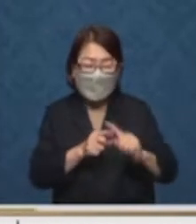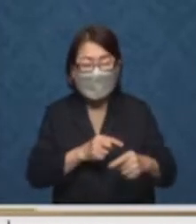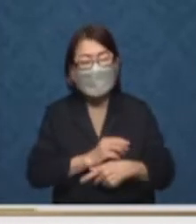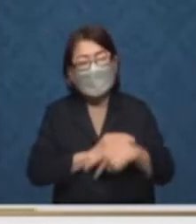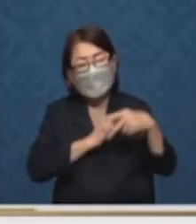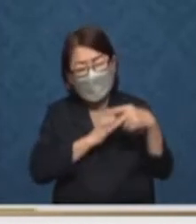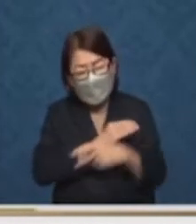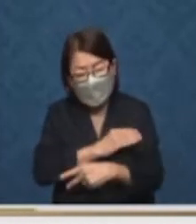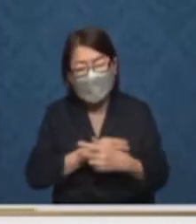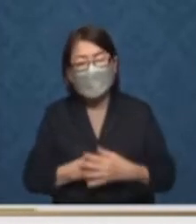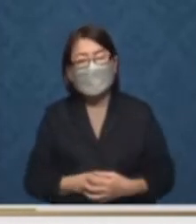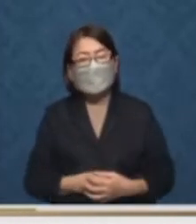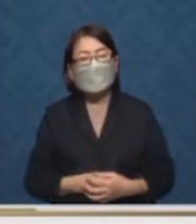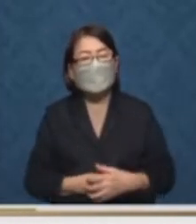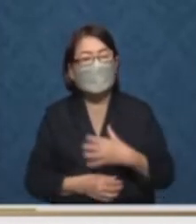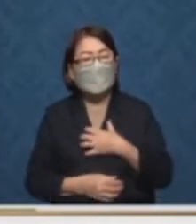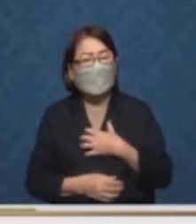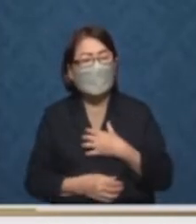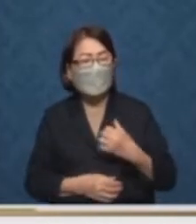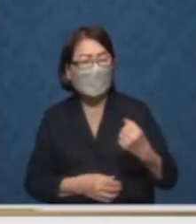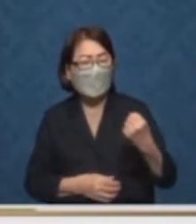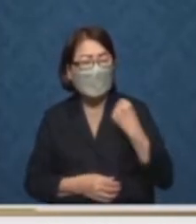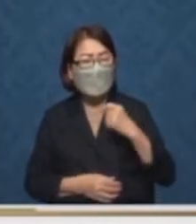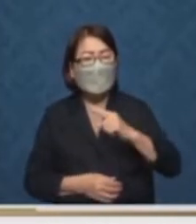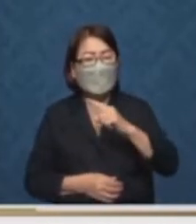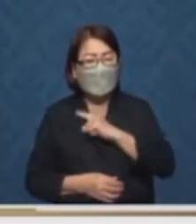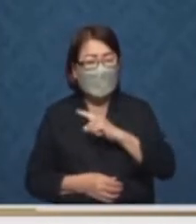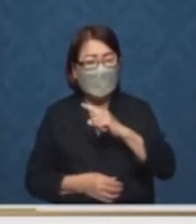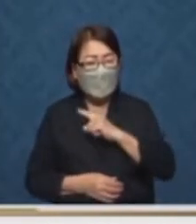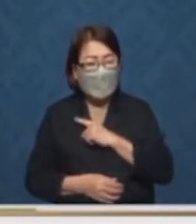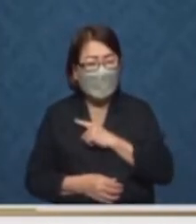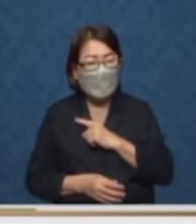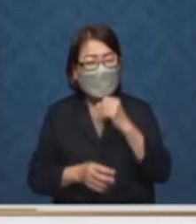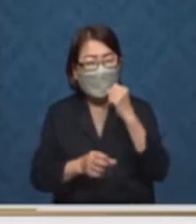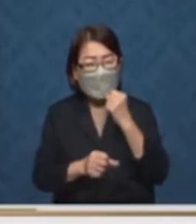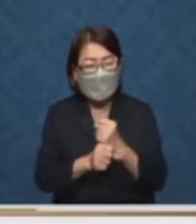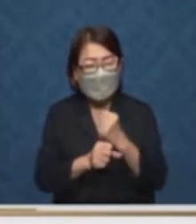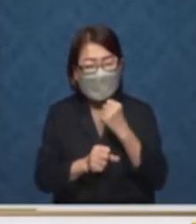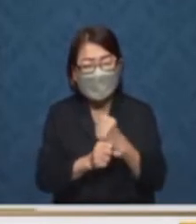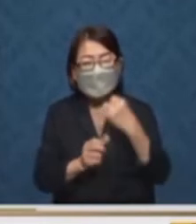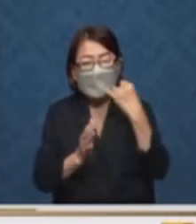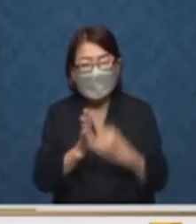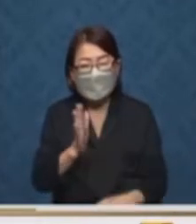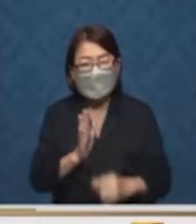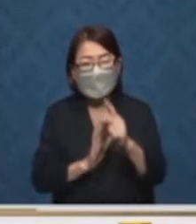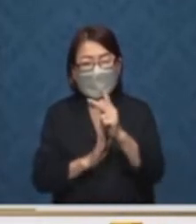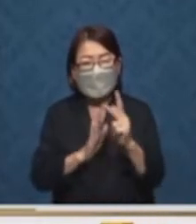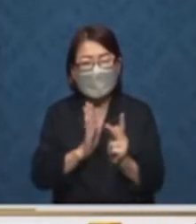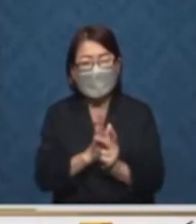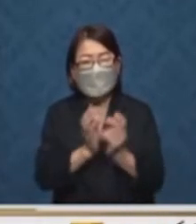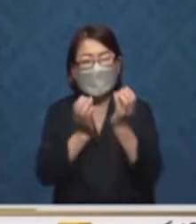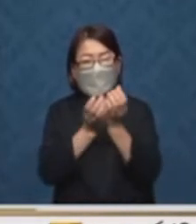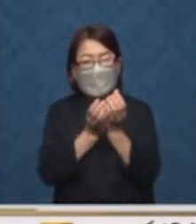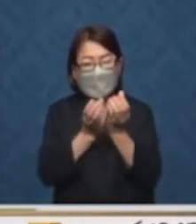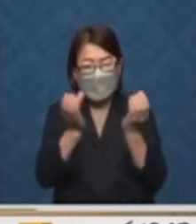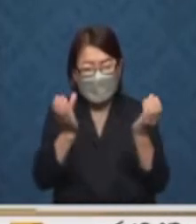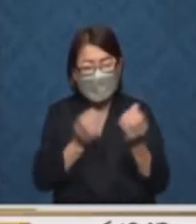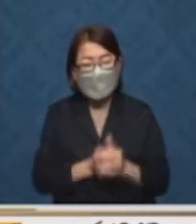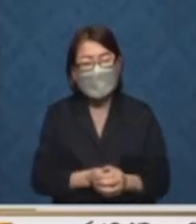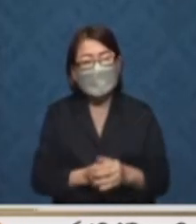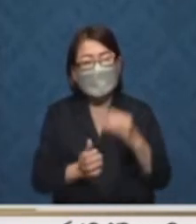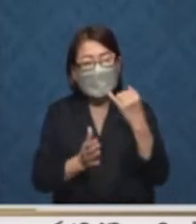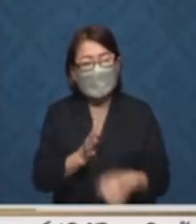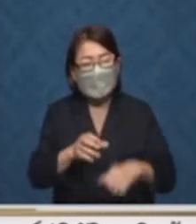ที่จงใจใช้อำนาจหน้าที่ขัดต่อรัฐธรรมนูญกฎหมายมติคณะรัฐม